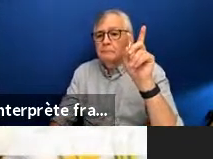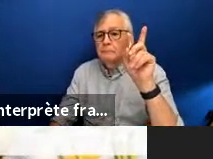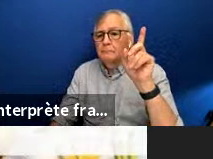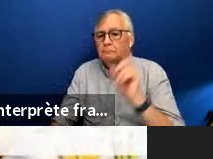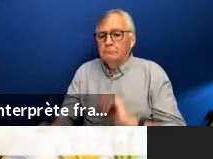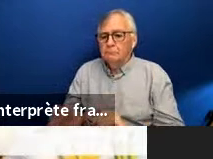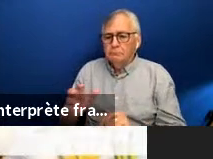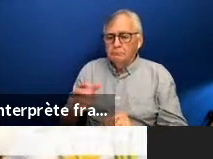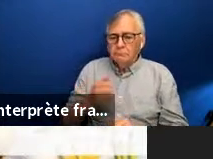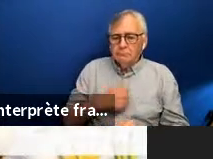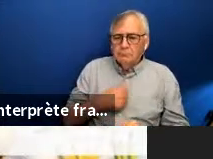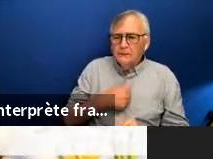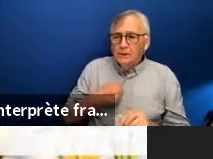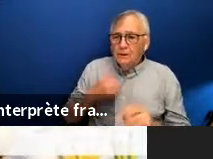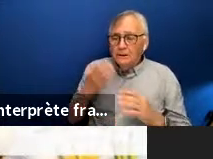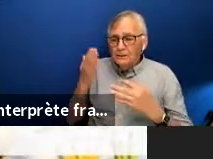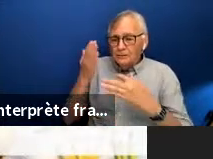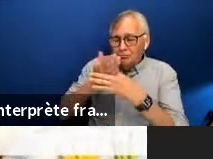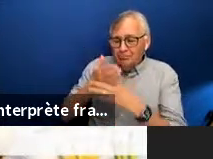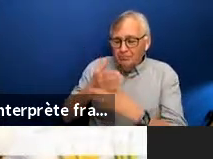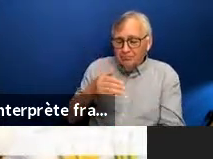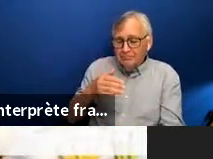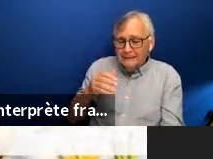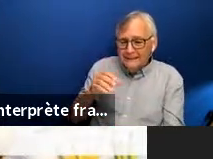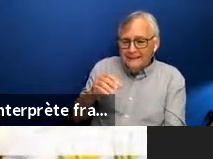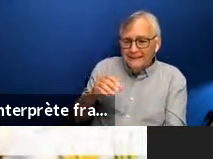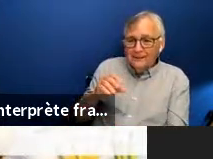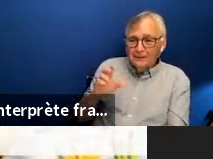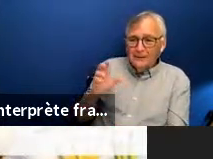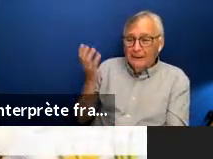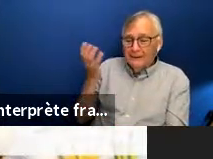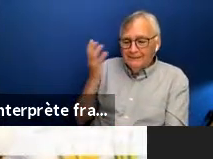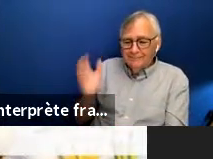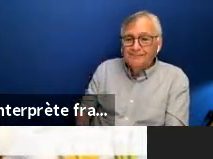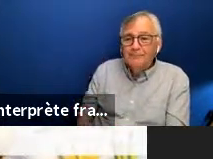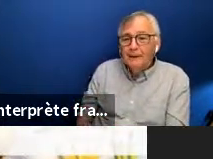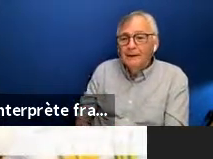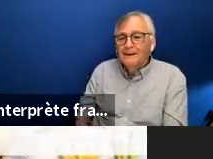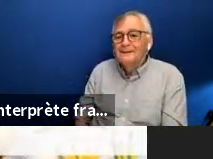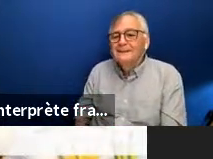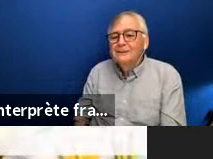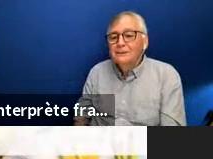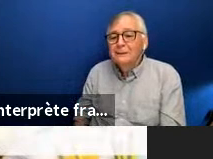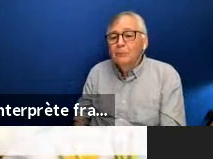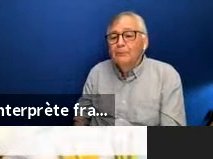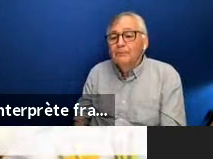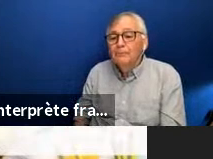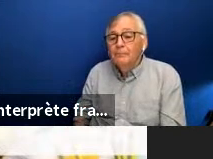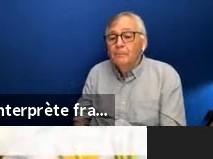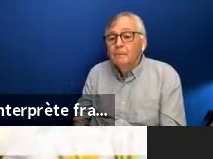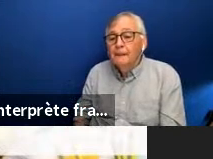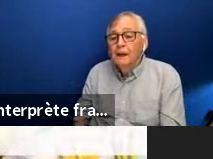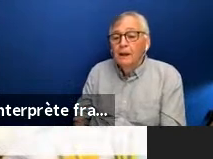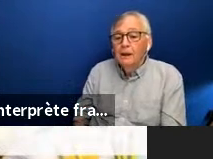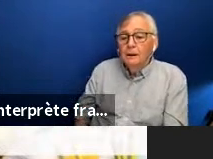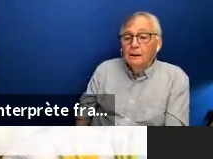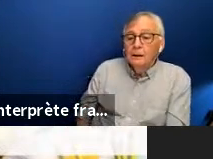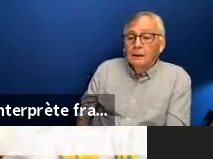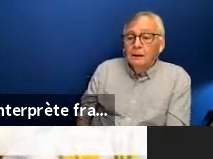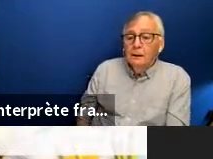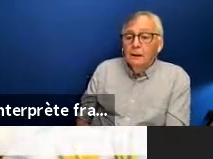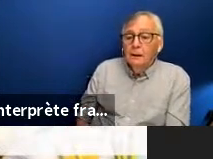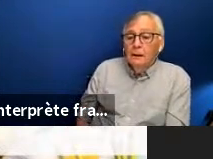compris. Désolé, là, Siri a démarré. Excusez-moi.